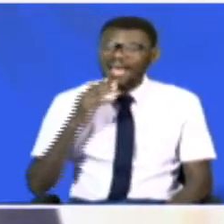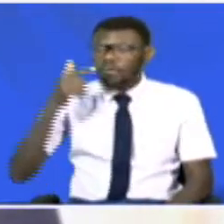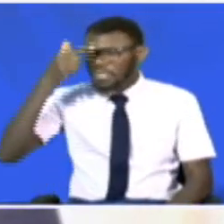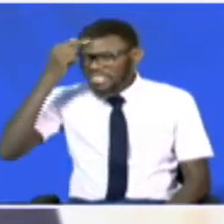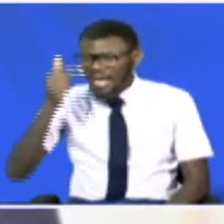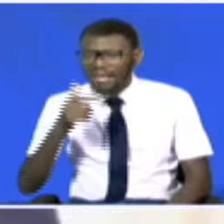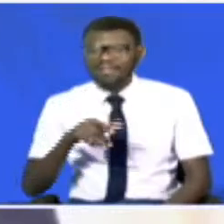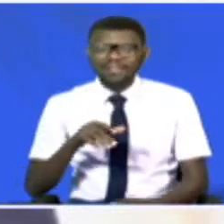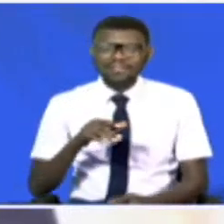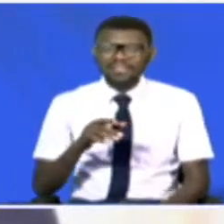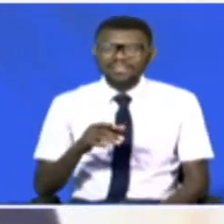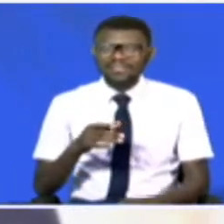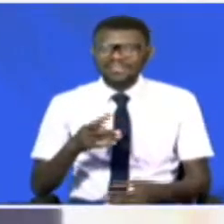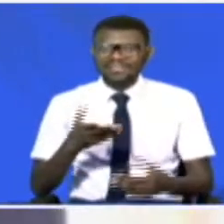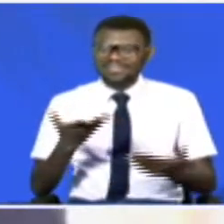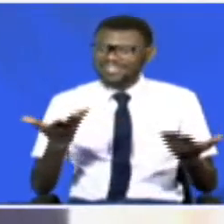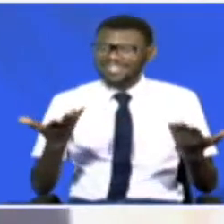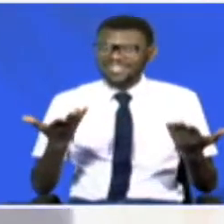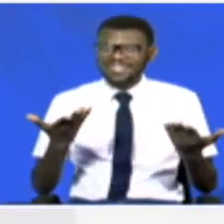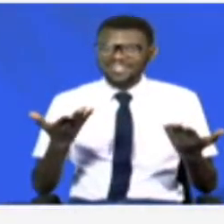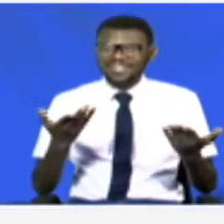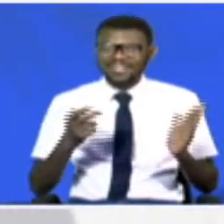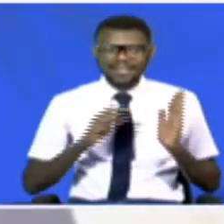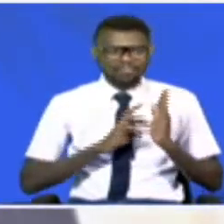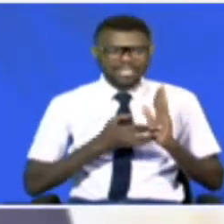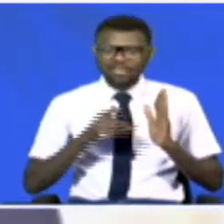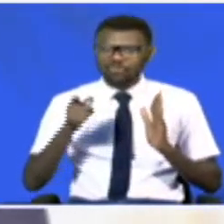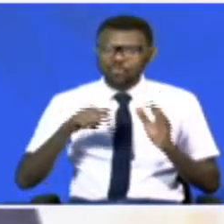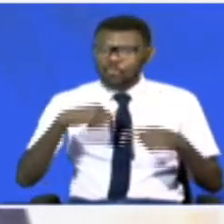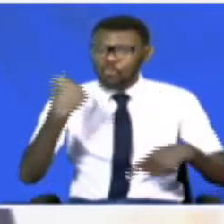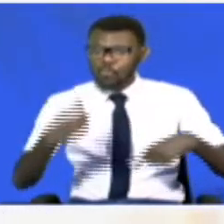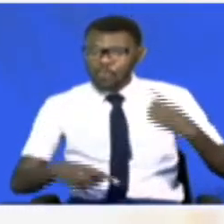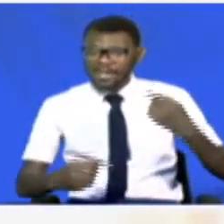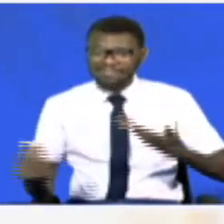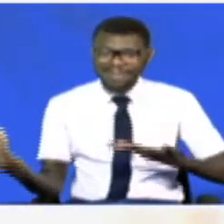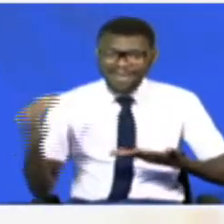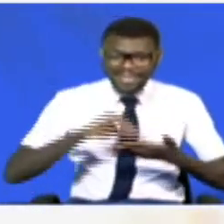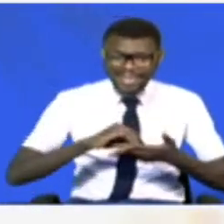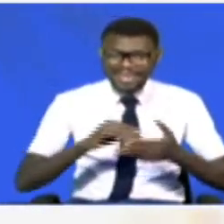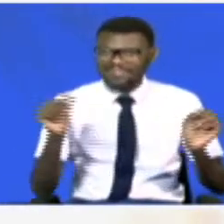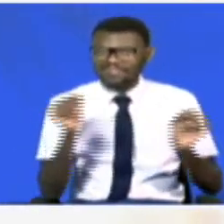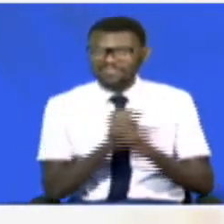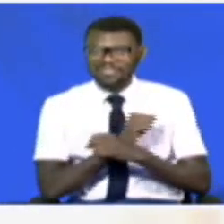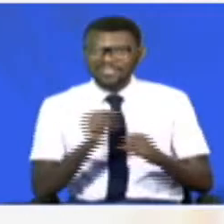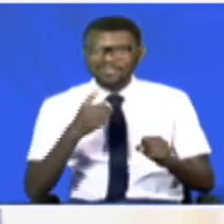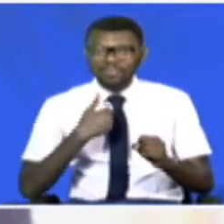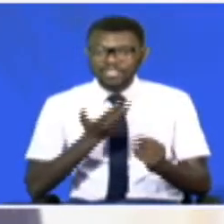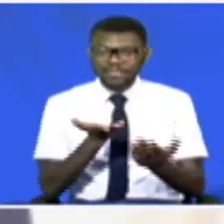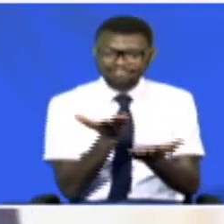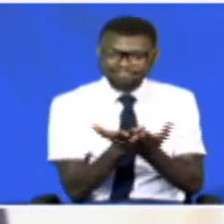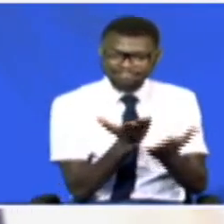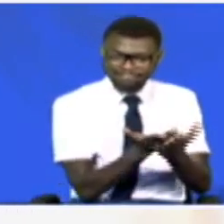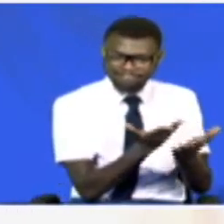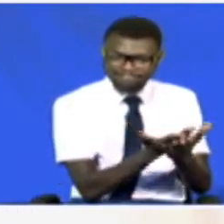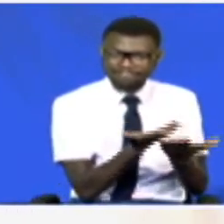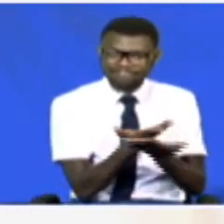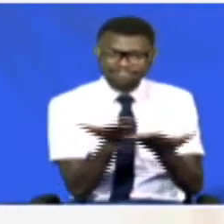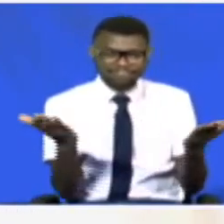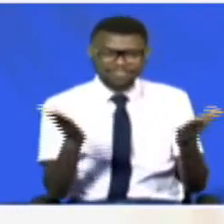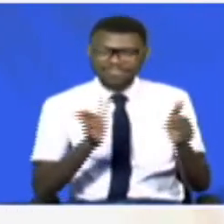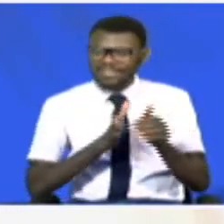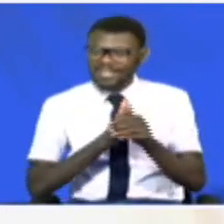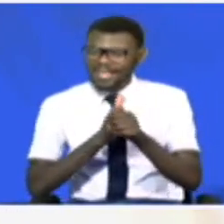Weta, that does not guarantee you'll be elected. So I am standing here to appeal to the leadership in our